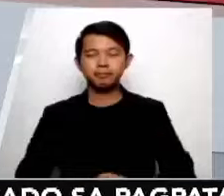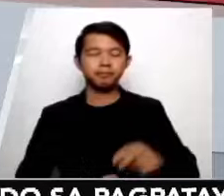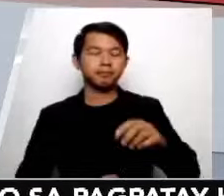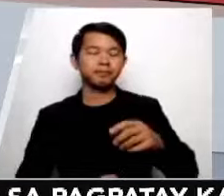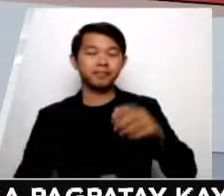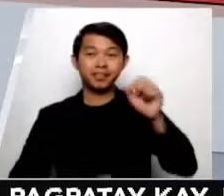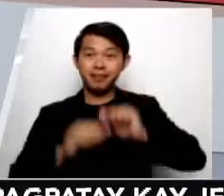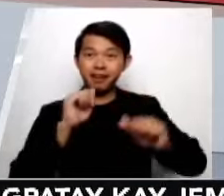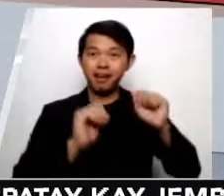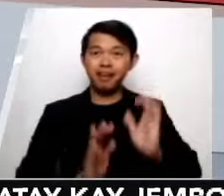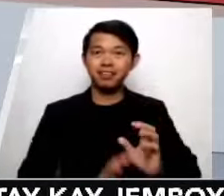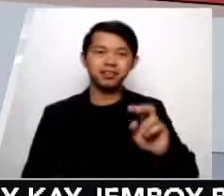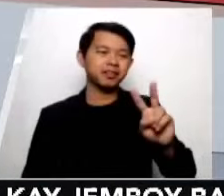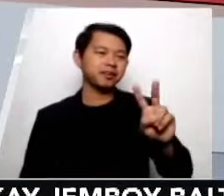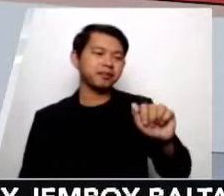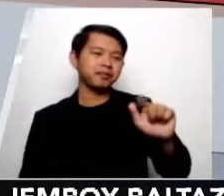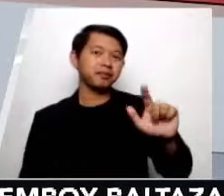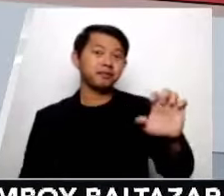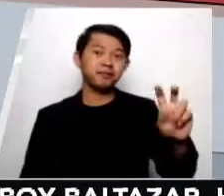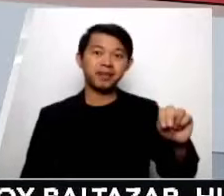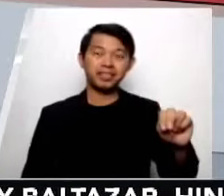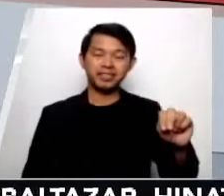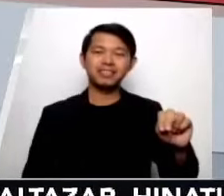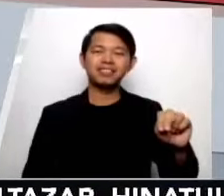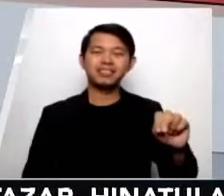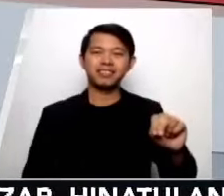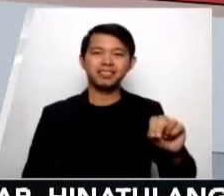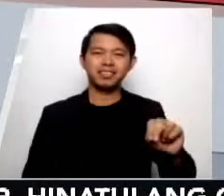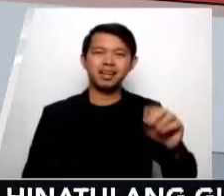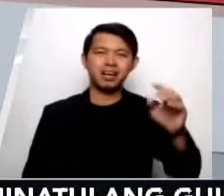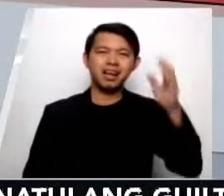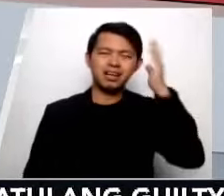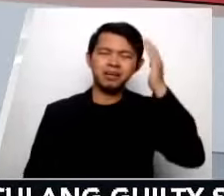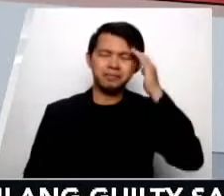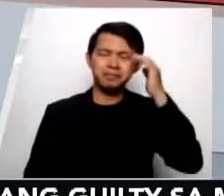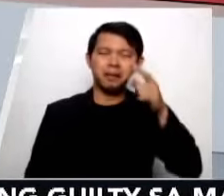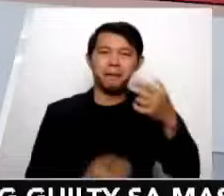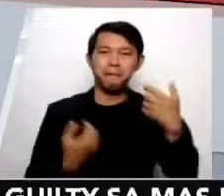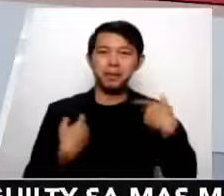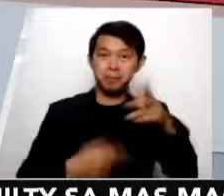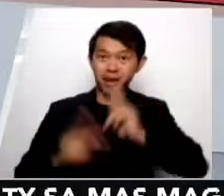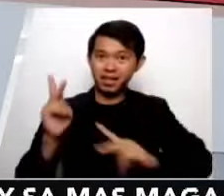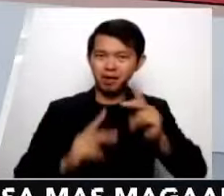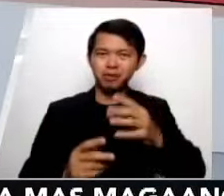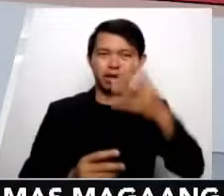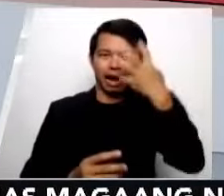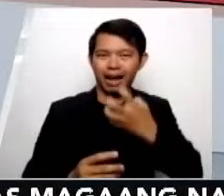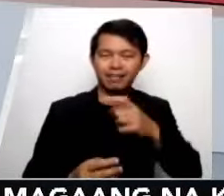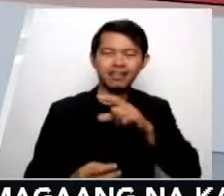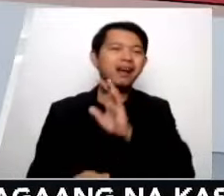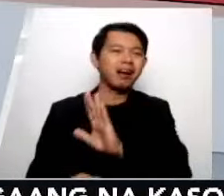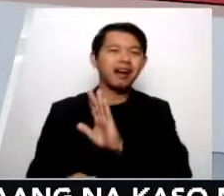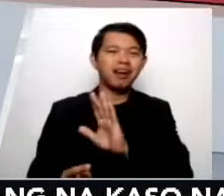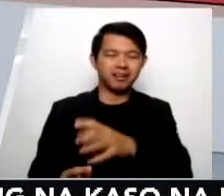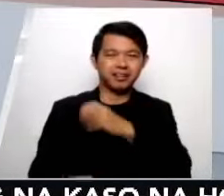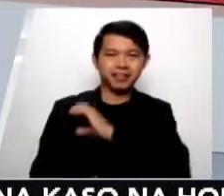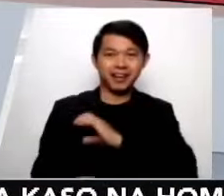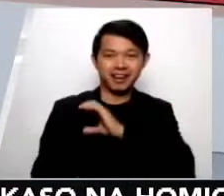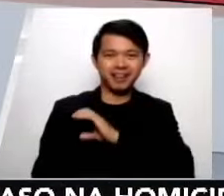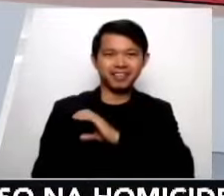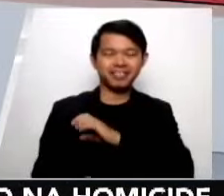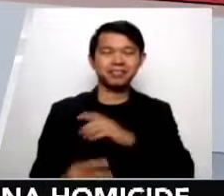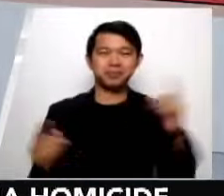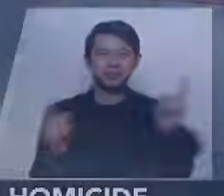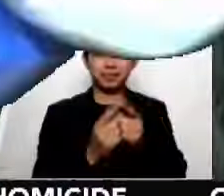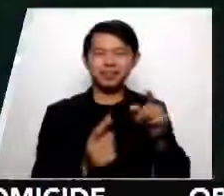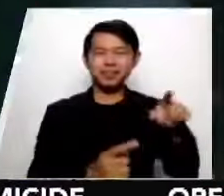galit sa kanyang karakter sa Love, Die, Repeat. Lalo ngayong nabuking na sila ng karakter ni Jeneline Mercado. May report si